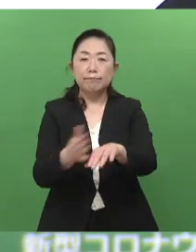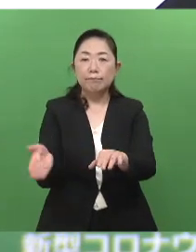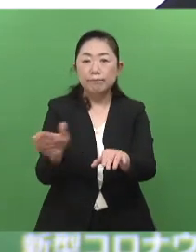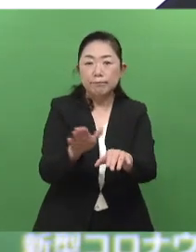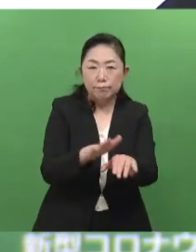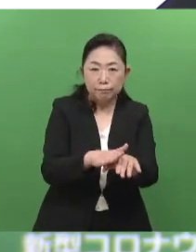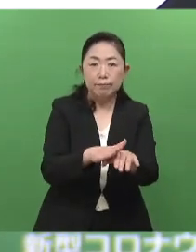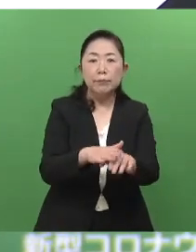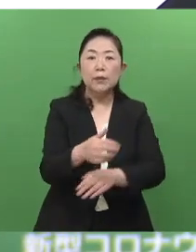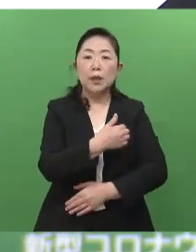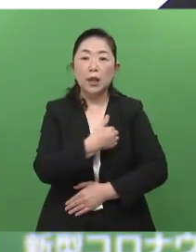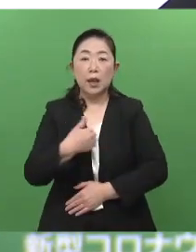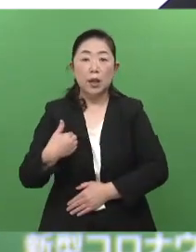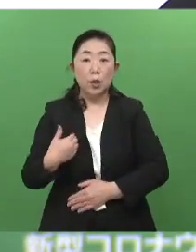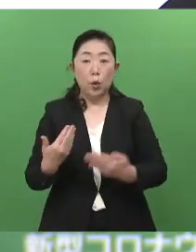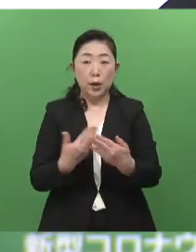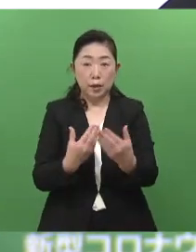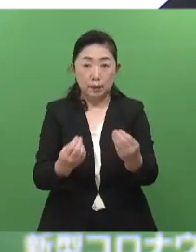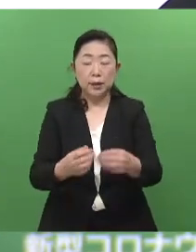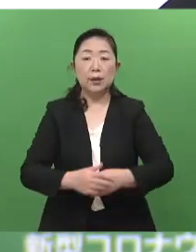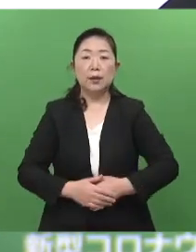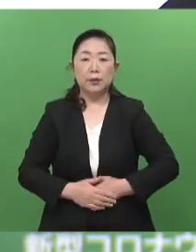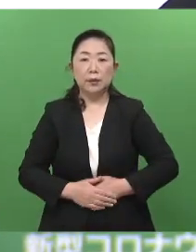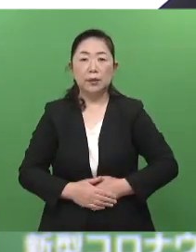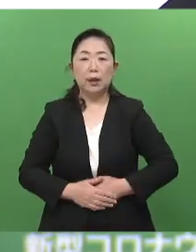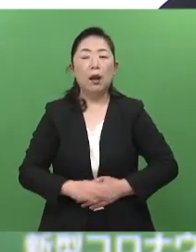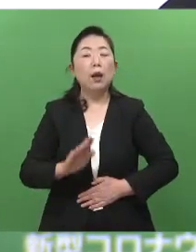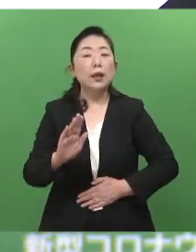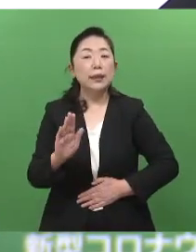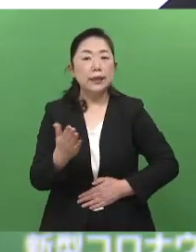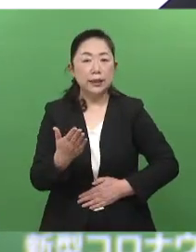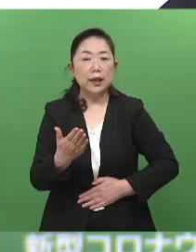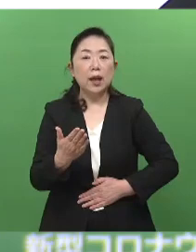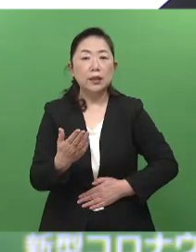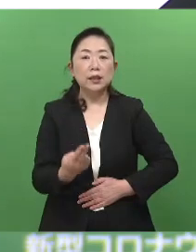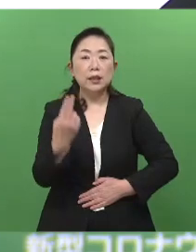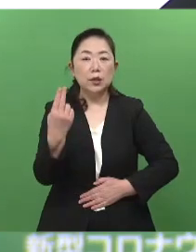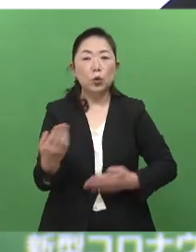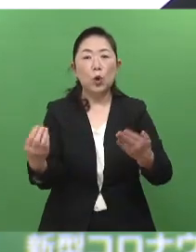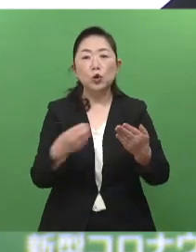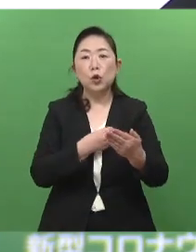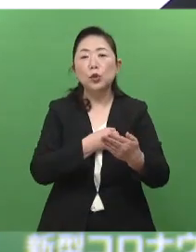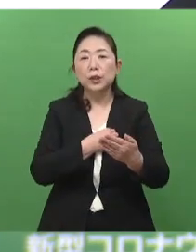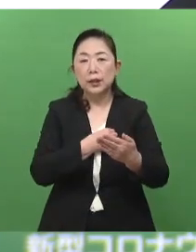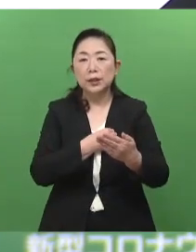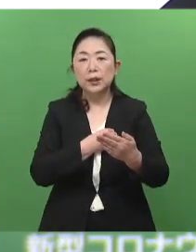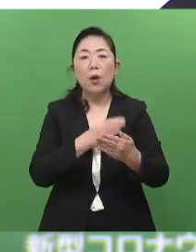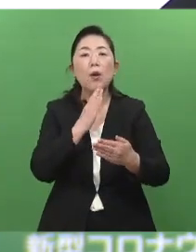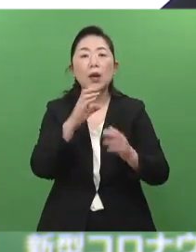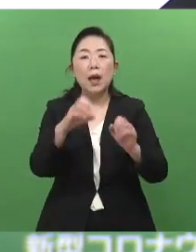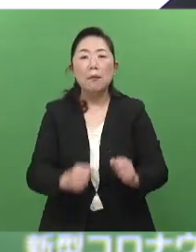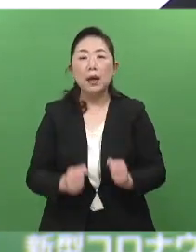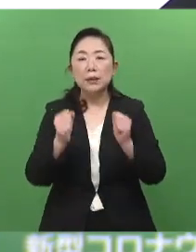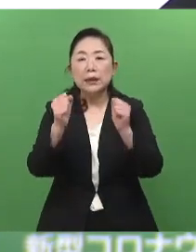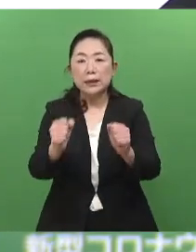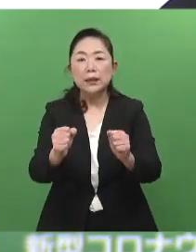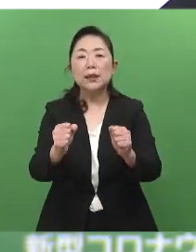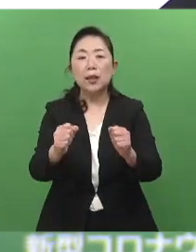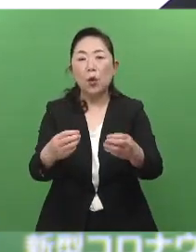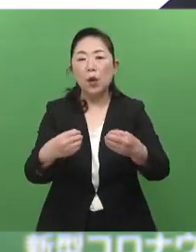ているという認識でございますが、一方で都職員の現地での感染防止対策